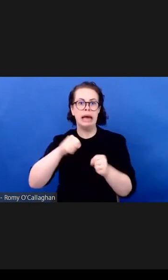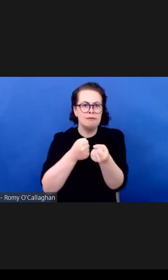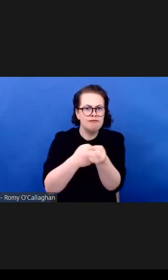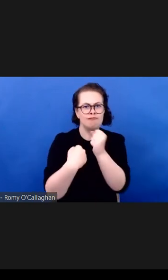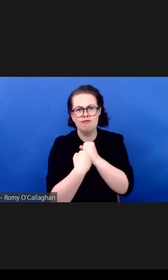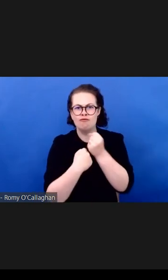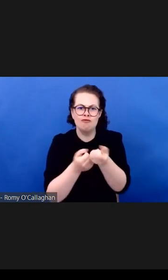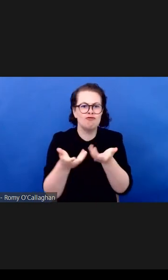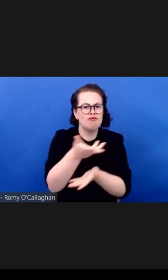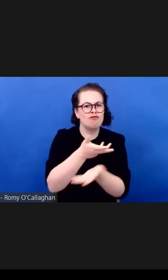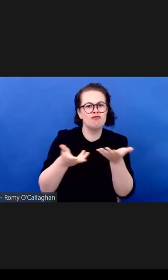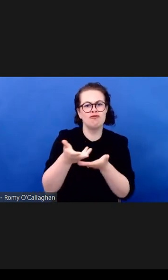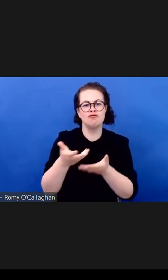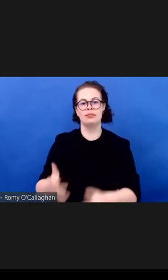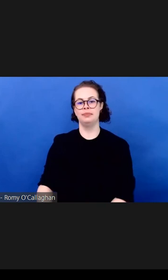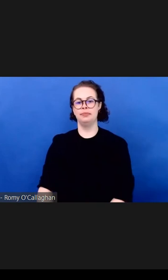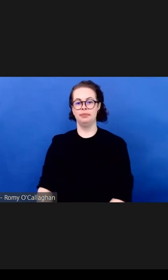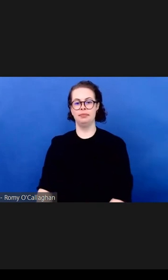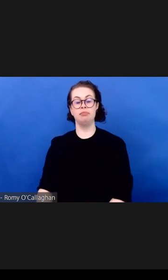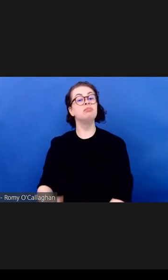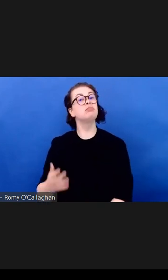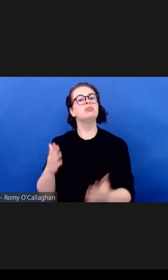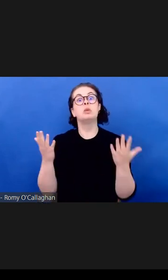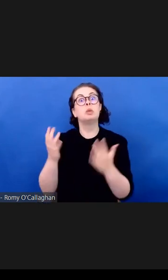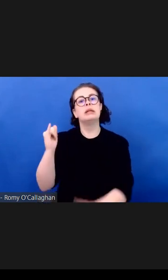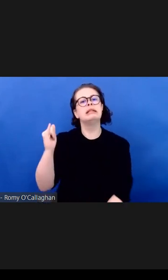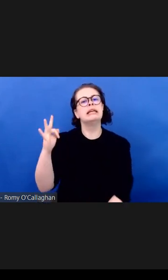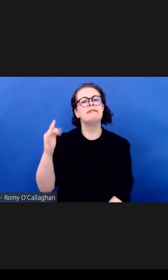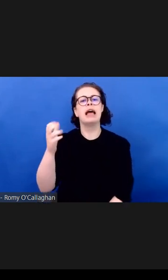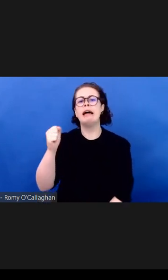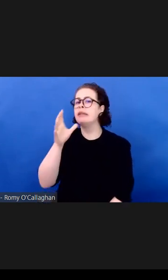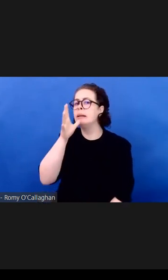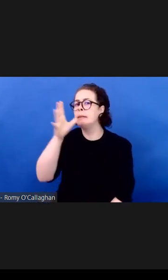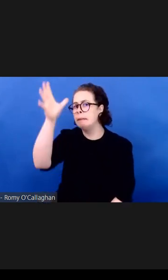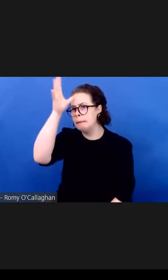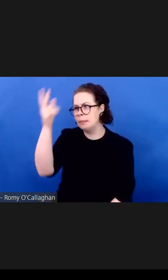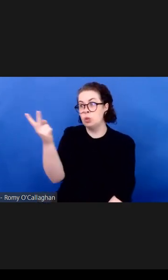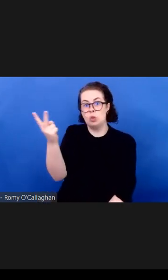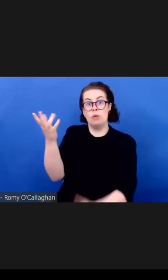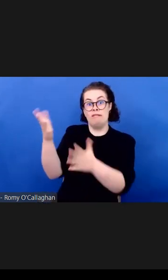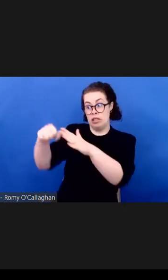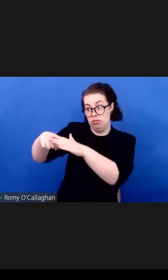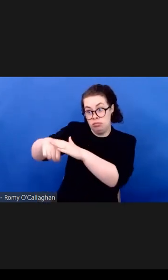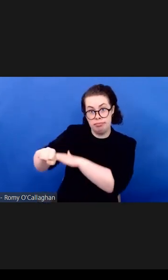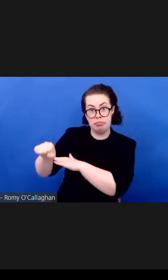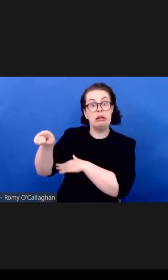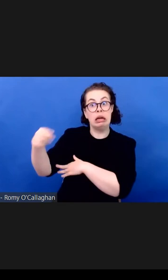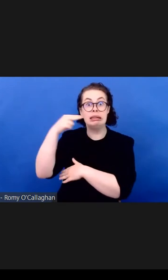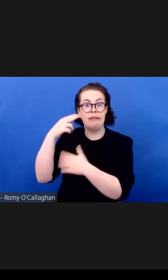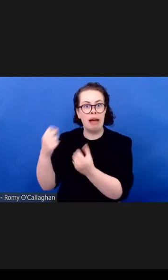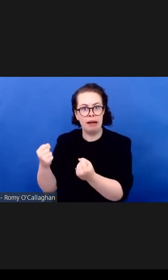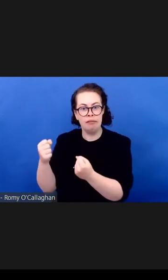আশা দল। দিদি যারা আপনাদের দলের সঙ্গে যুক্ত নেই, এমন হয়তো কোনো মা বাবা আছে যাদের বধির সন্তান